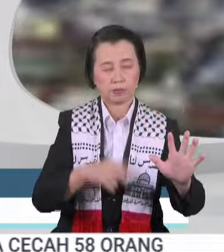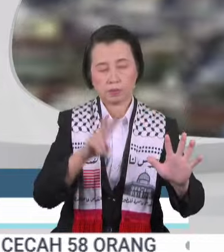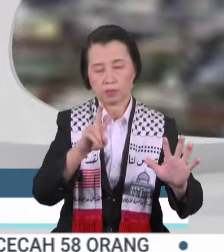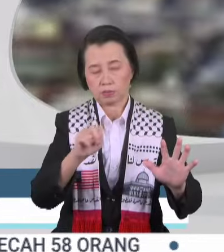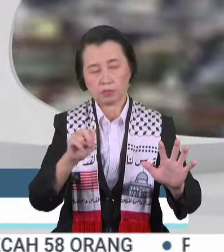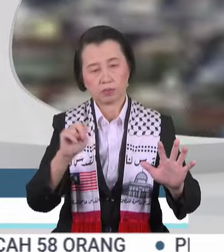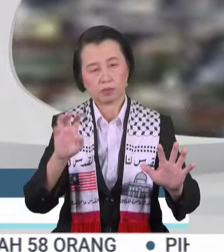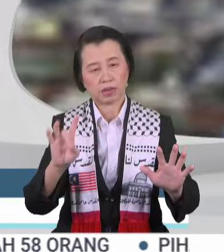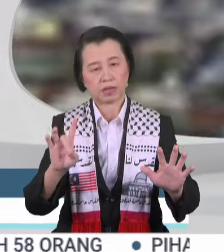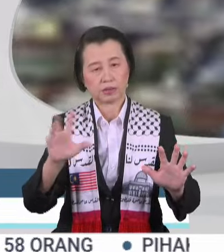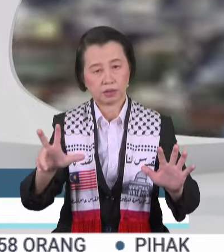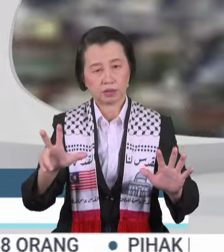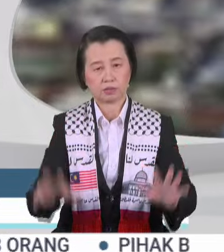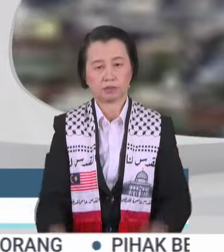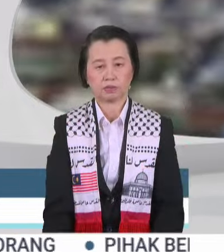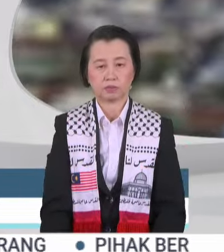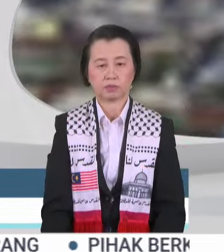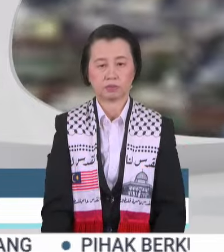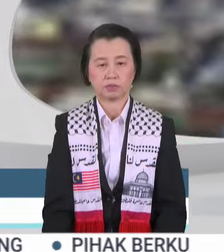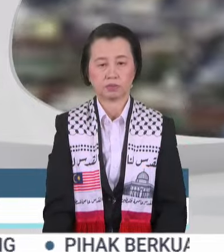1983.